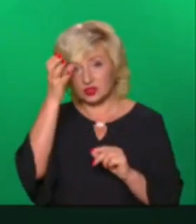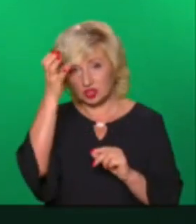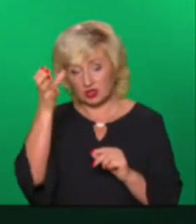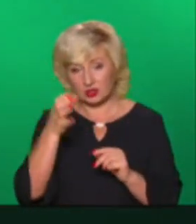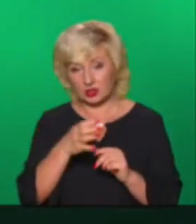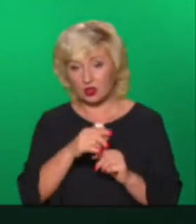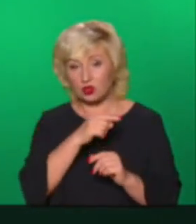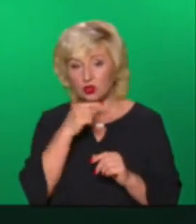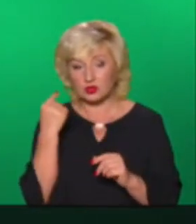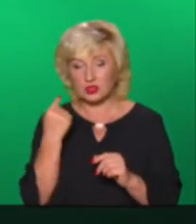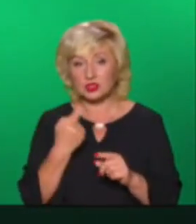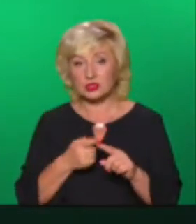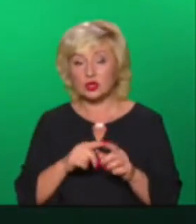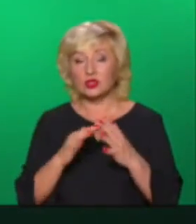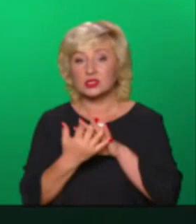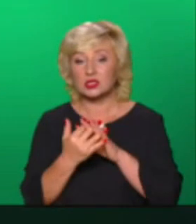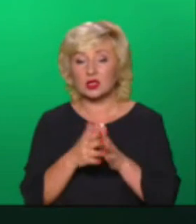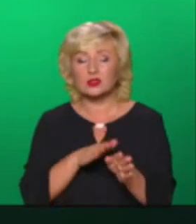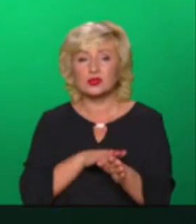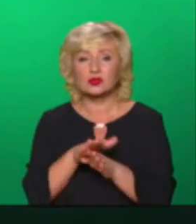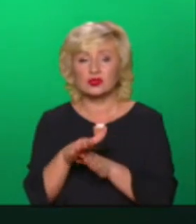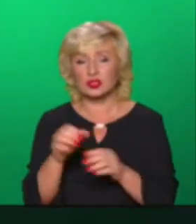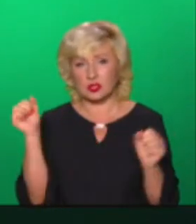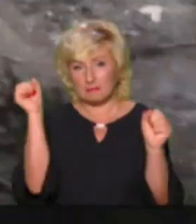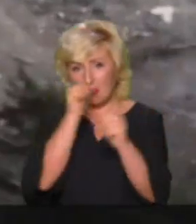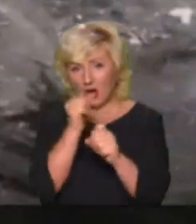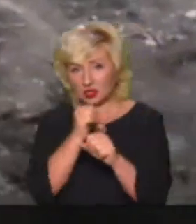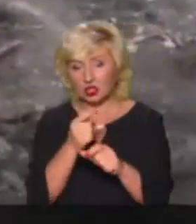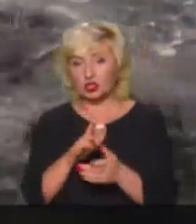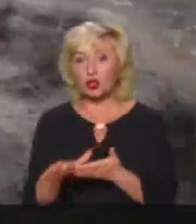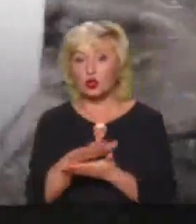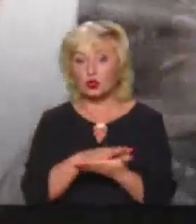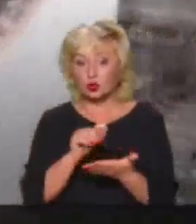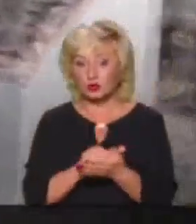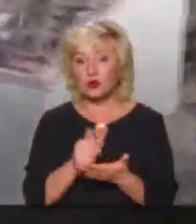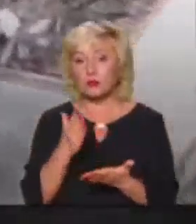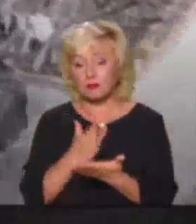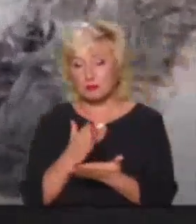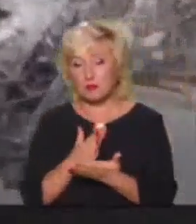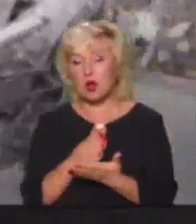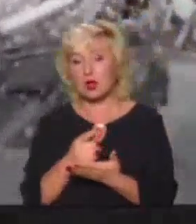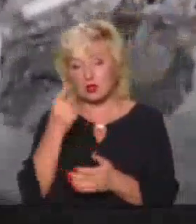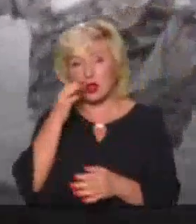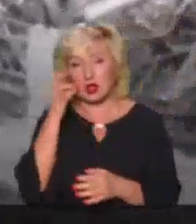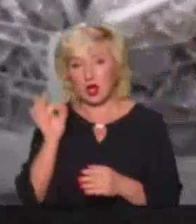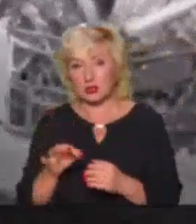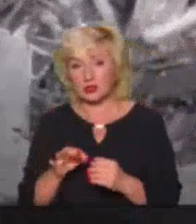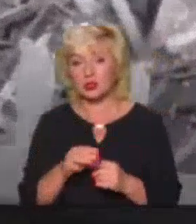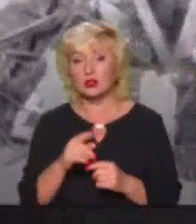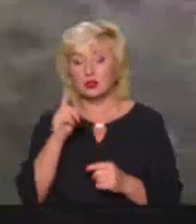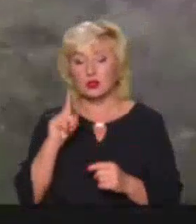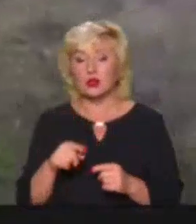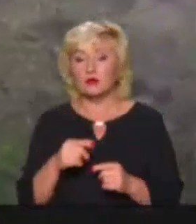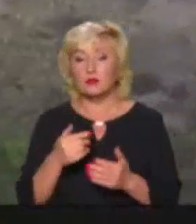росіян з цього села суцільна маячна того щодо руйнувань Він має рацію нагадаємо в